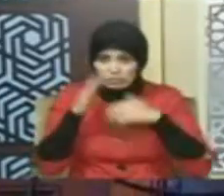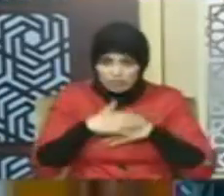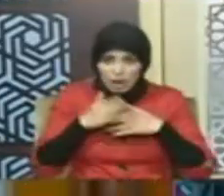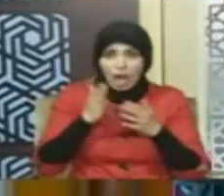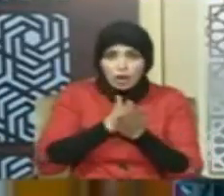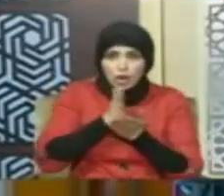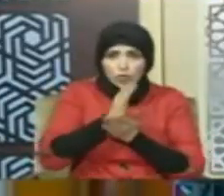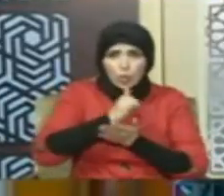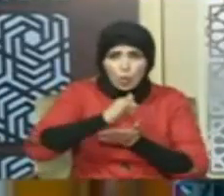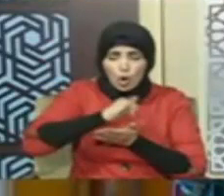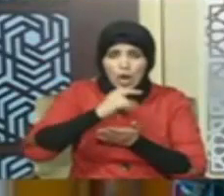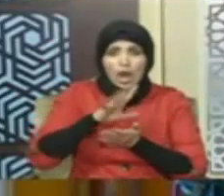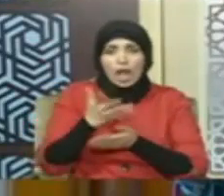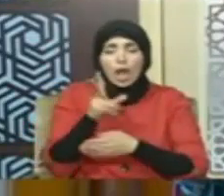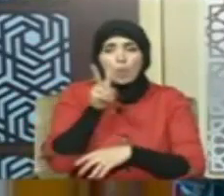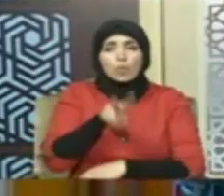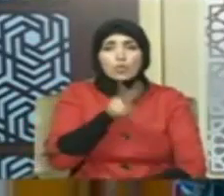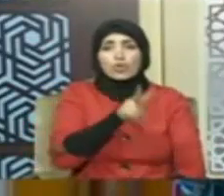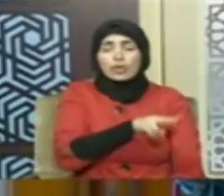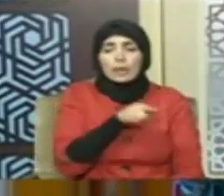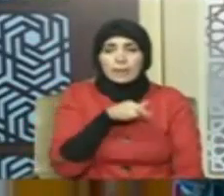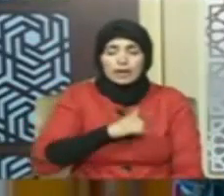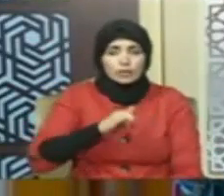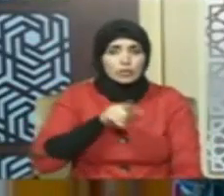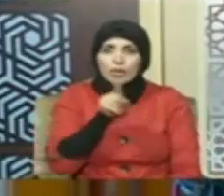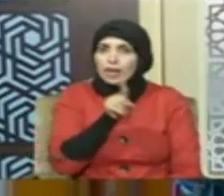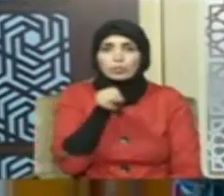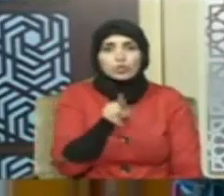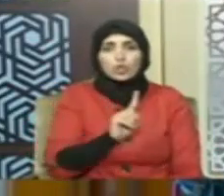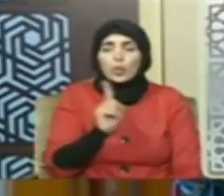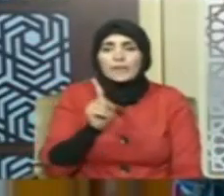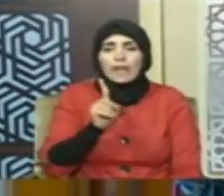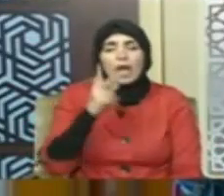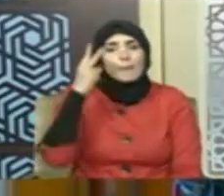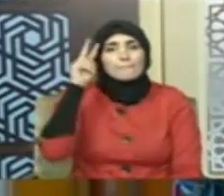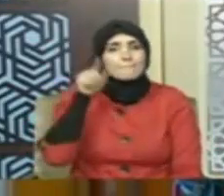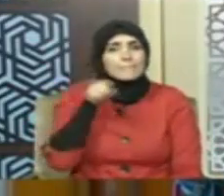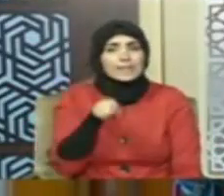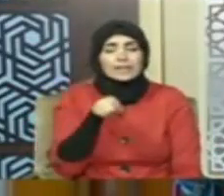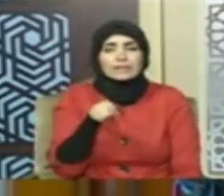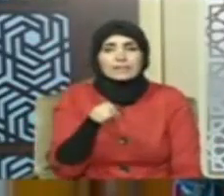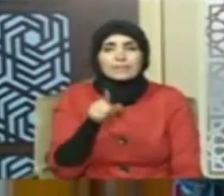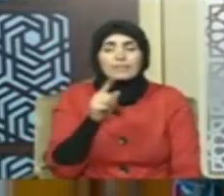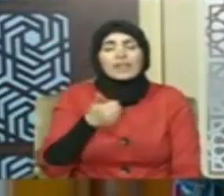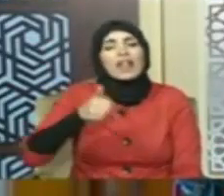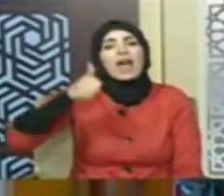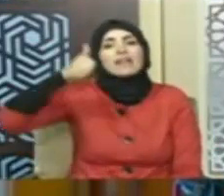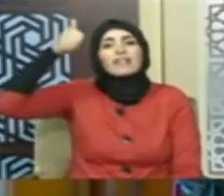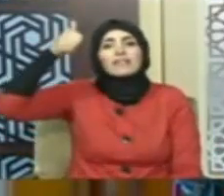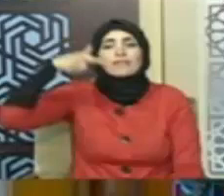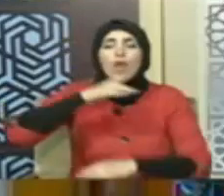صياما. أكمل المؤمنين إيمانا أحاسنهم أخلاقا.